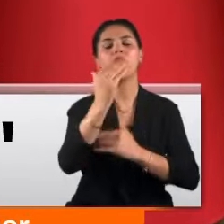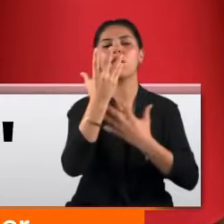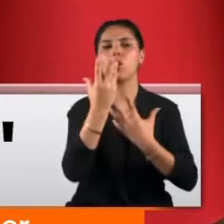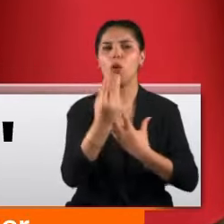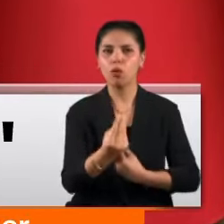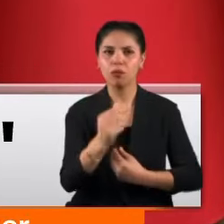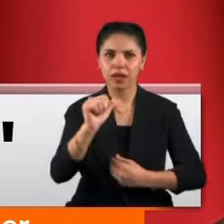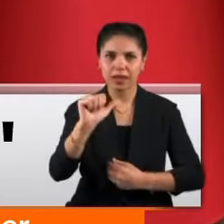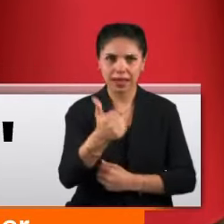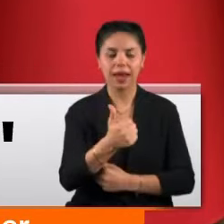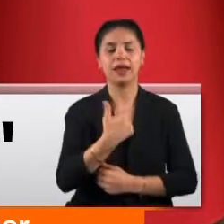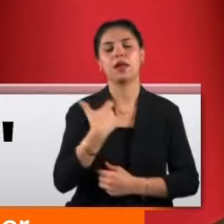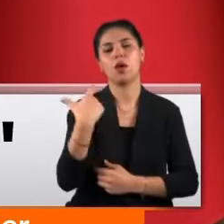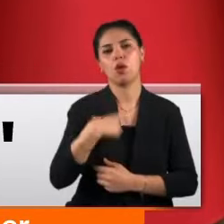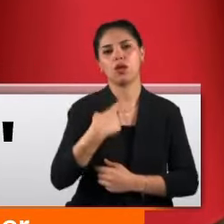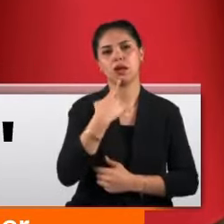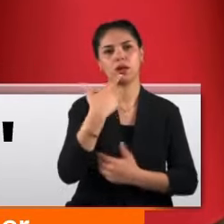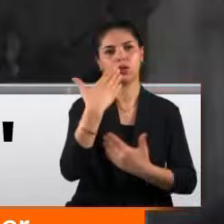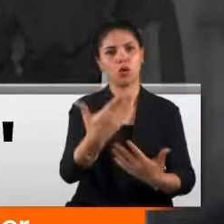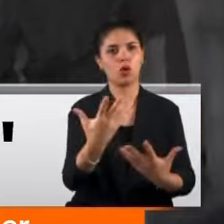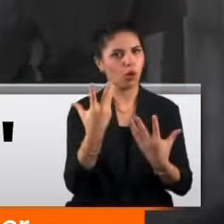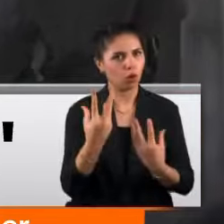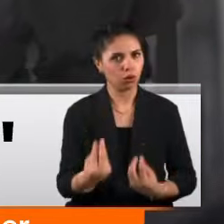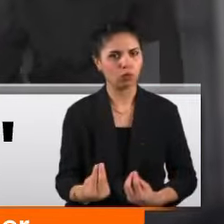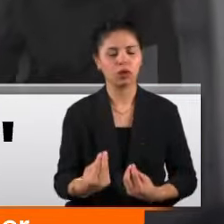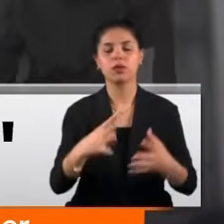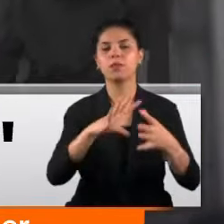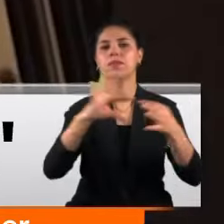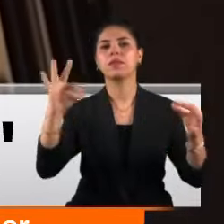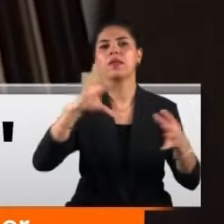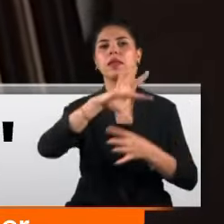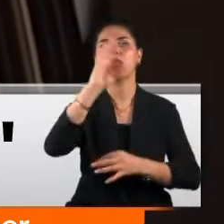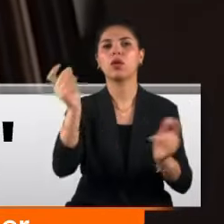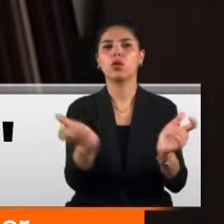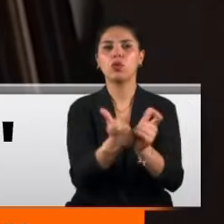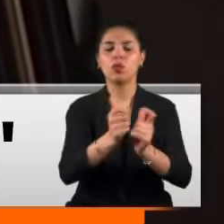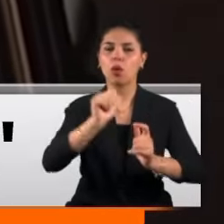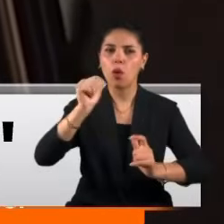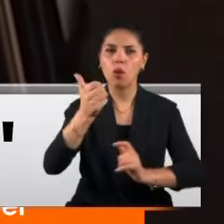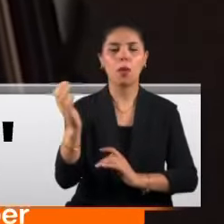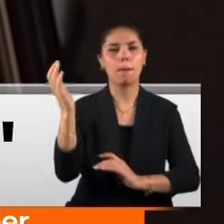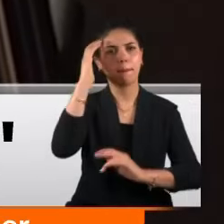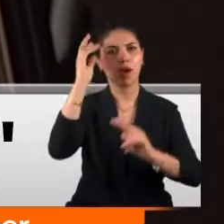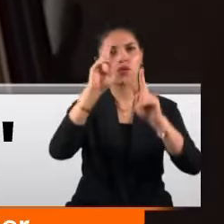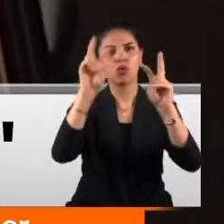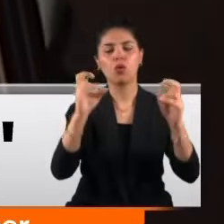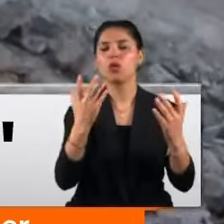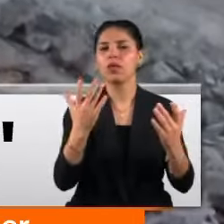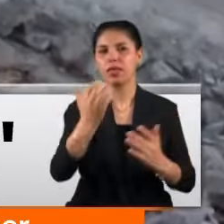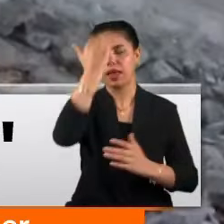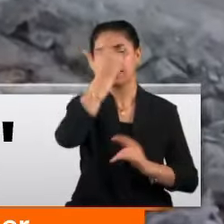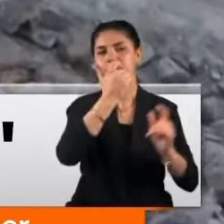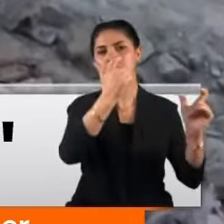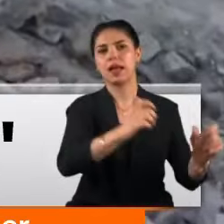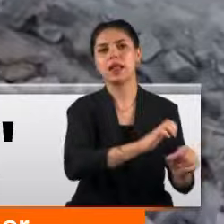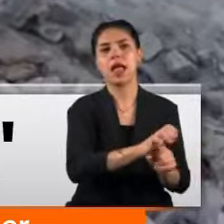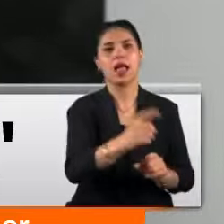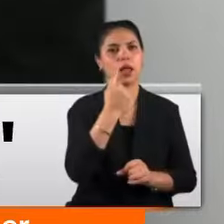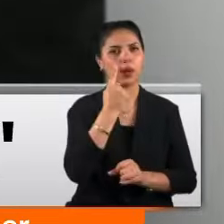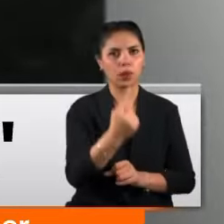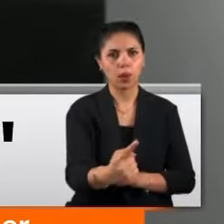de altını çizeceğiz. NATO zirvesinin en sıcak başlıklarından biri Gazze'de yaşanan katliamlar